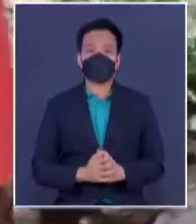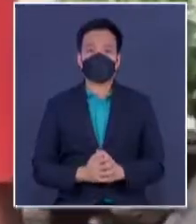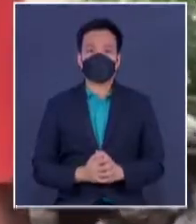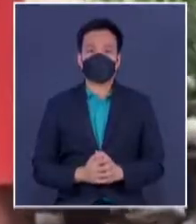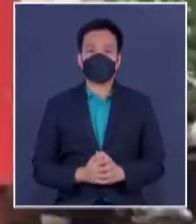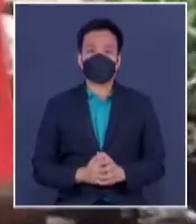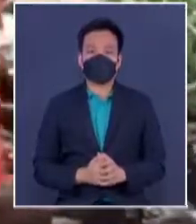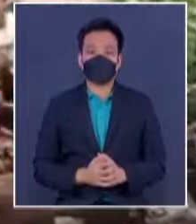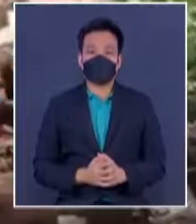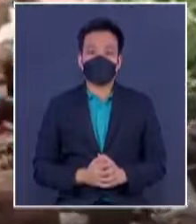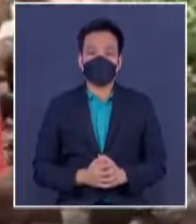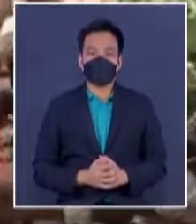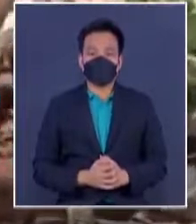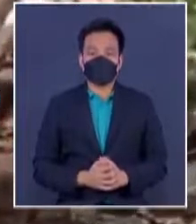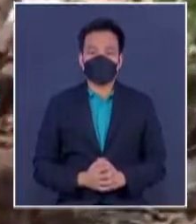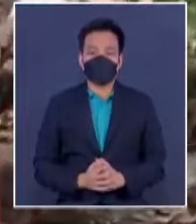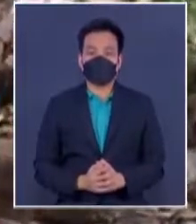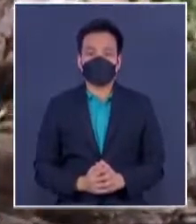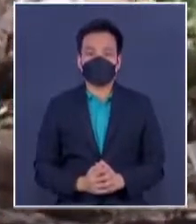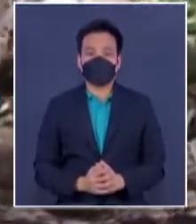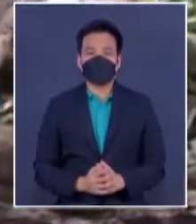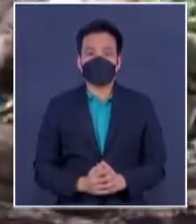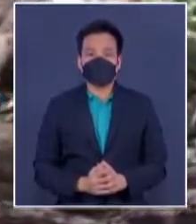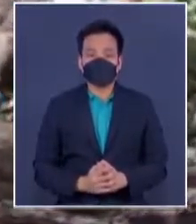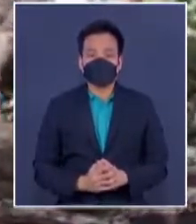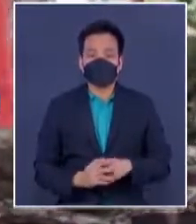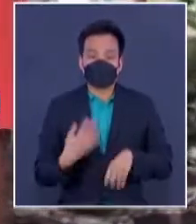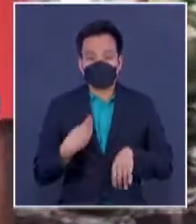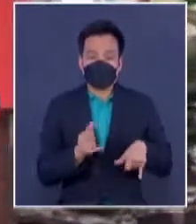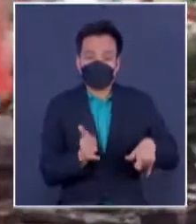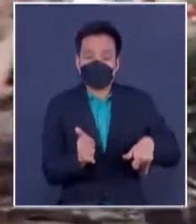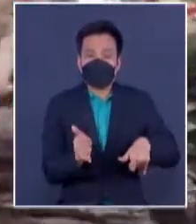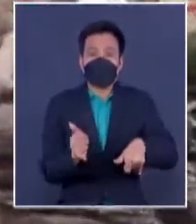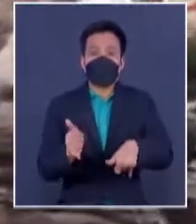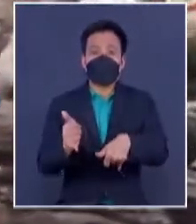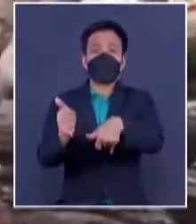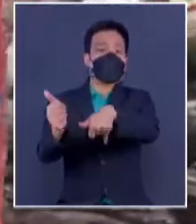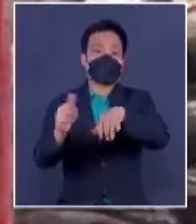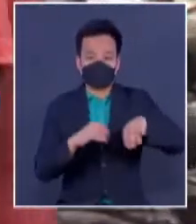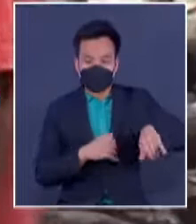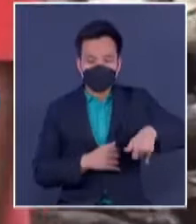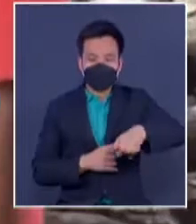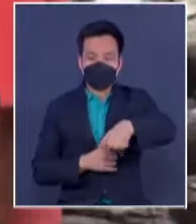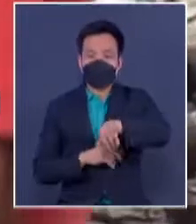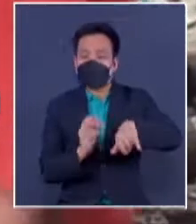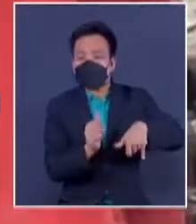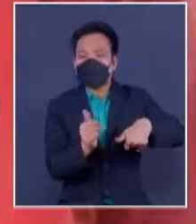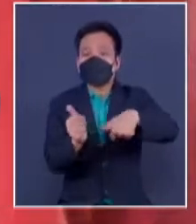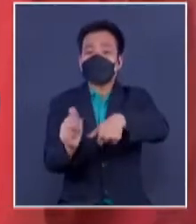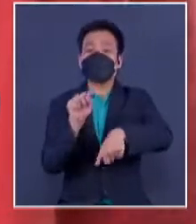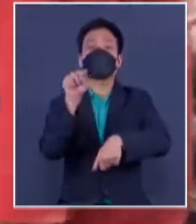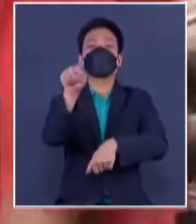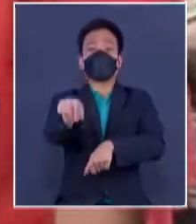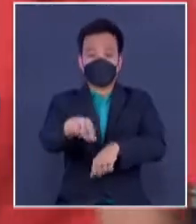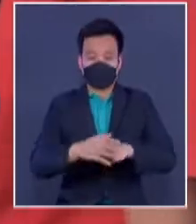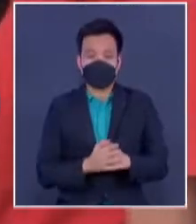ผูกควายเขาก็ไม่ได้สนใจหรอกบอกแกเจ้าผูกควายแล้วก็จูงไปข้างล่างเลยควายแล้วก็จูงไปฝั่งโน้นตอนนี้เราจะไ